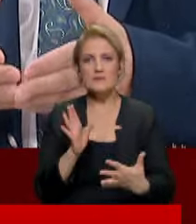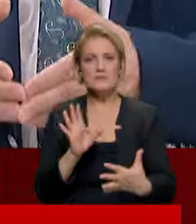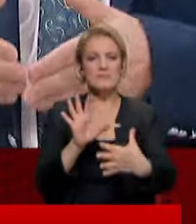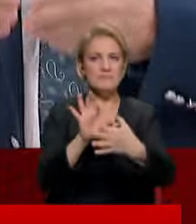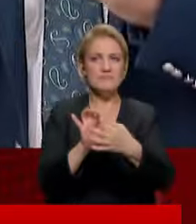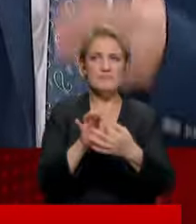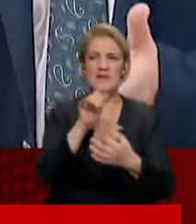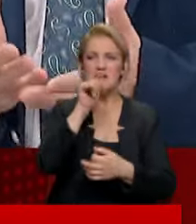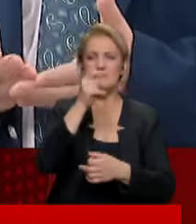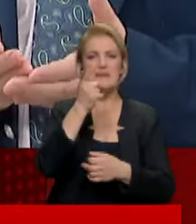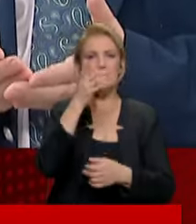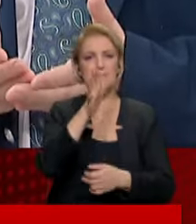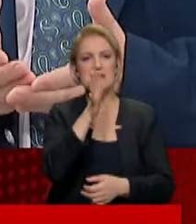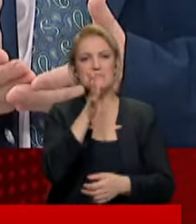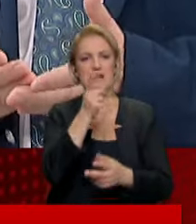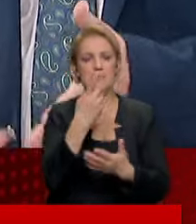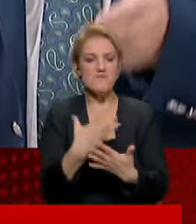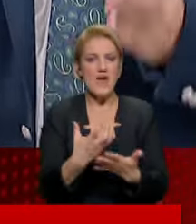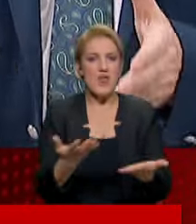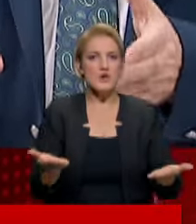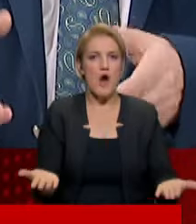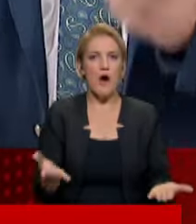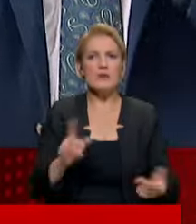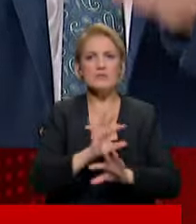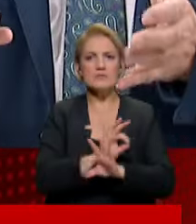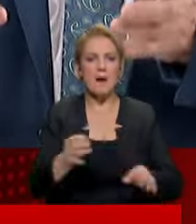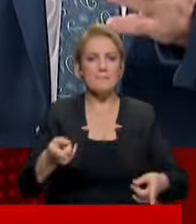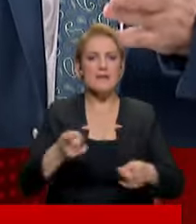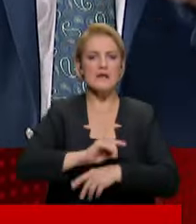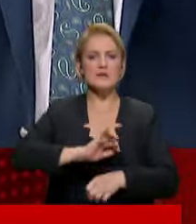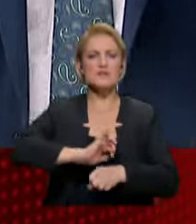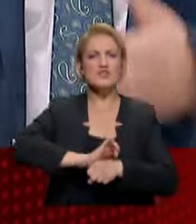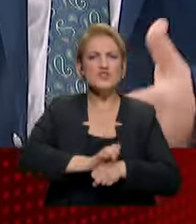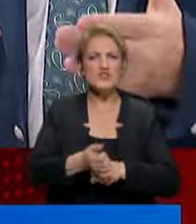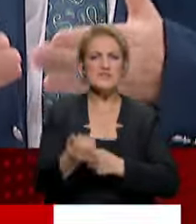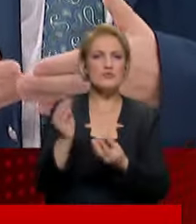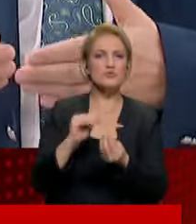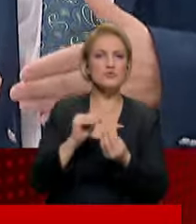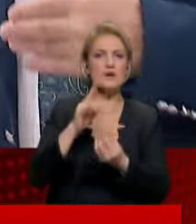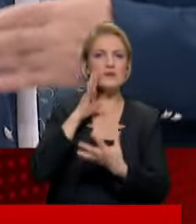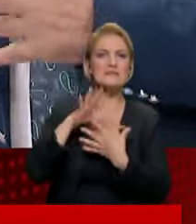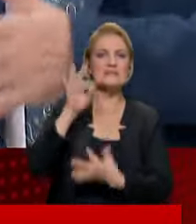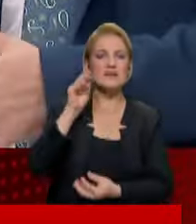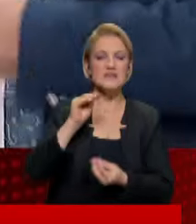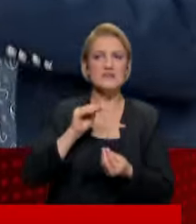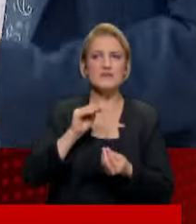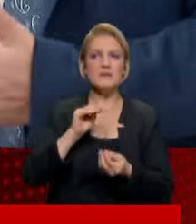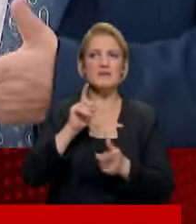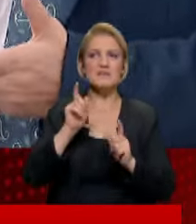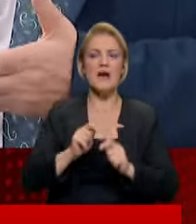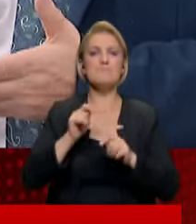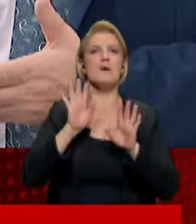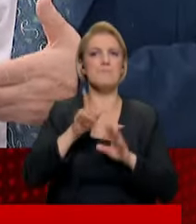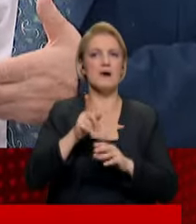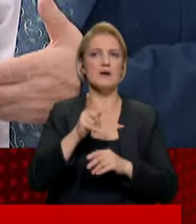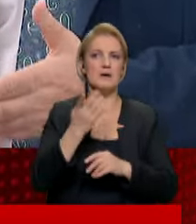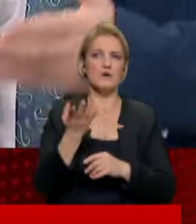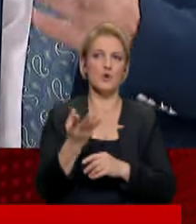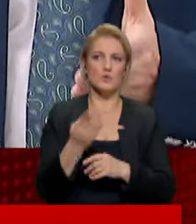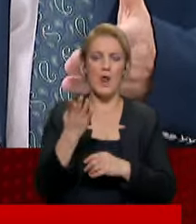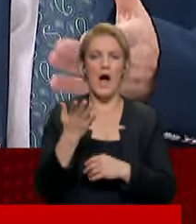ilişkin hiçbir bilimsel Veri yok Tam aksine bazı şiddet suçları insanlarda şiddet suçları işlememe yolunda etkide